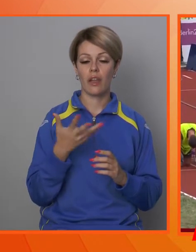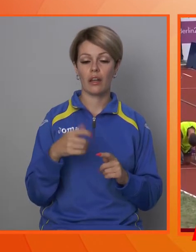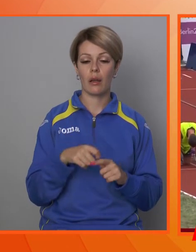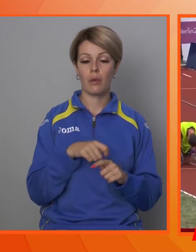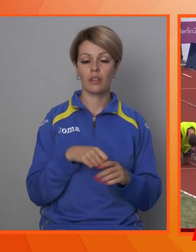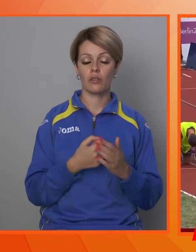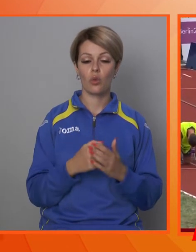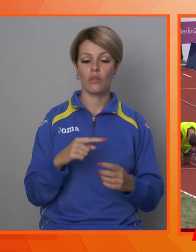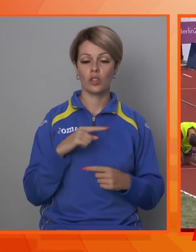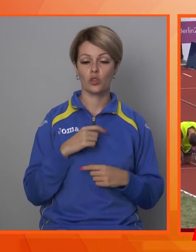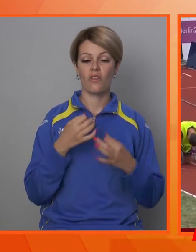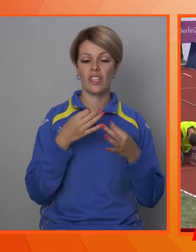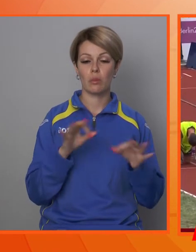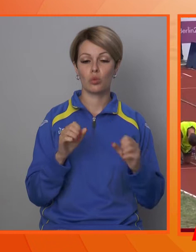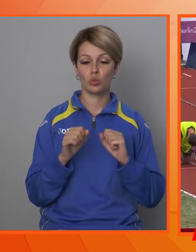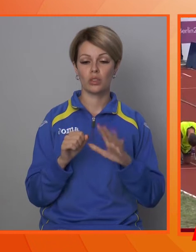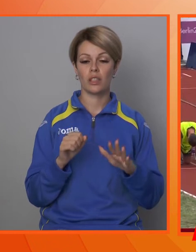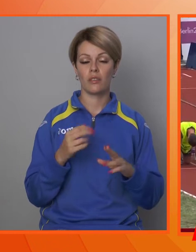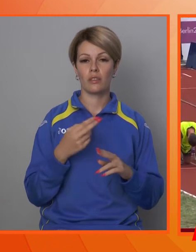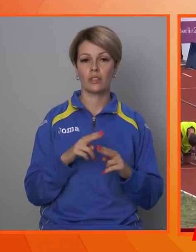до фінішу, відпустив її